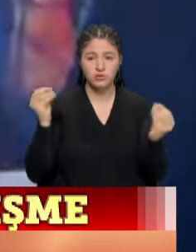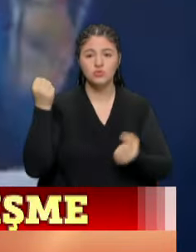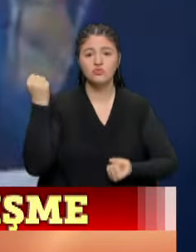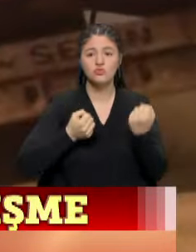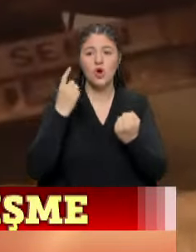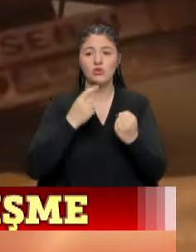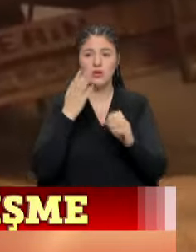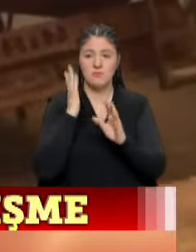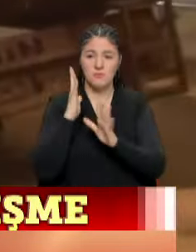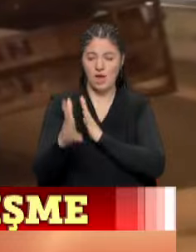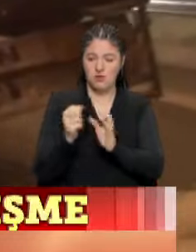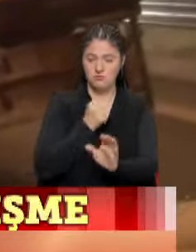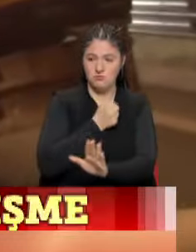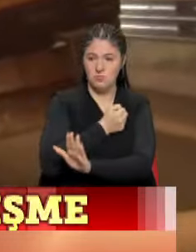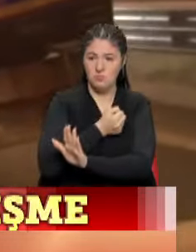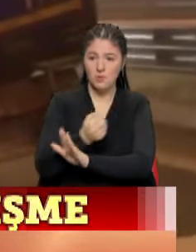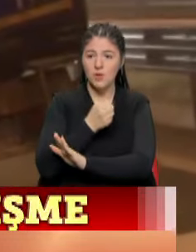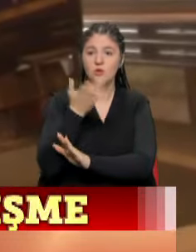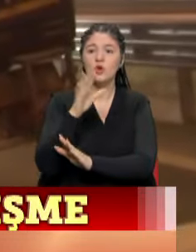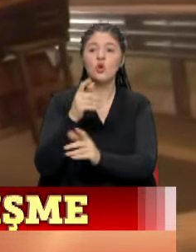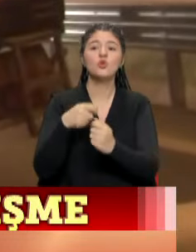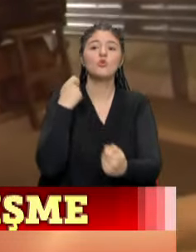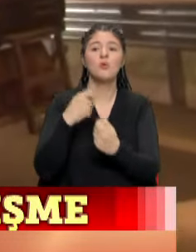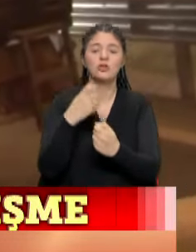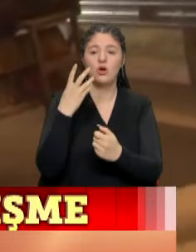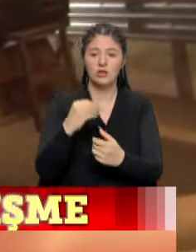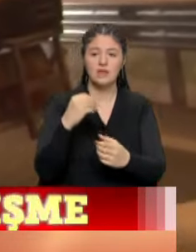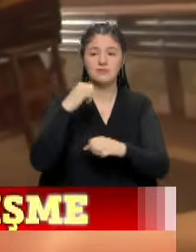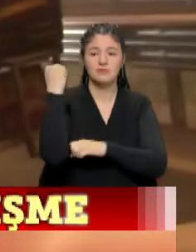Sürücü önce bariyerlere çarptı, ardından kumaş yüklü tıra.